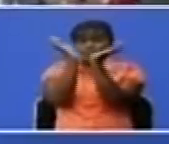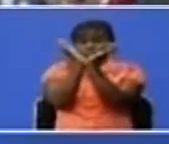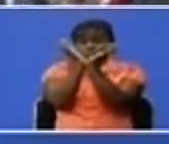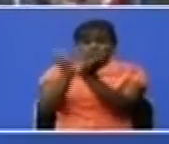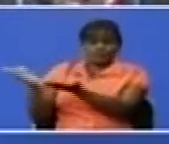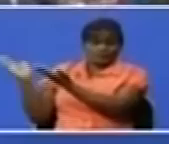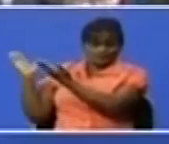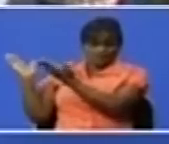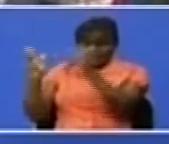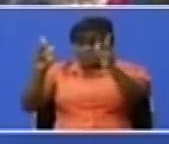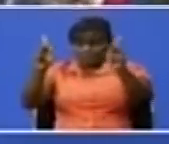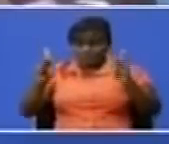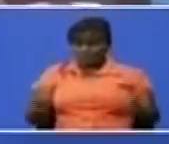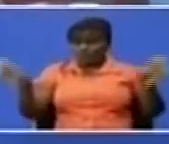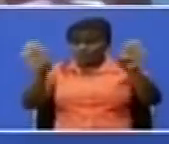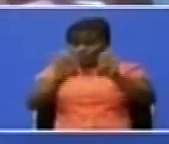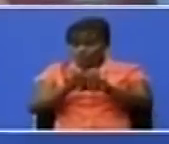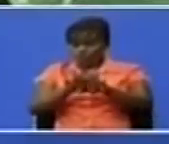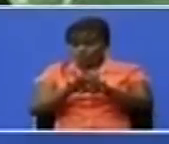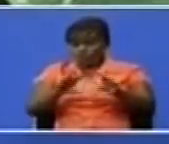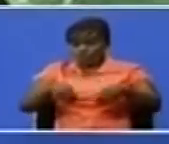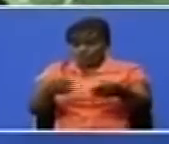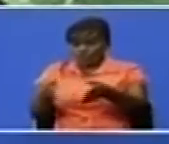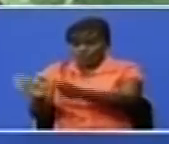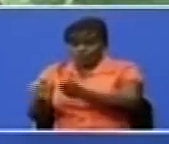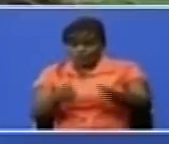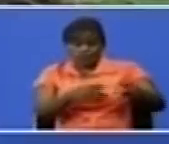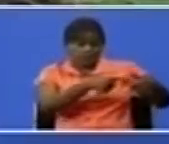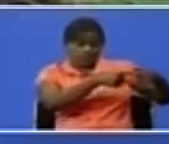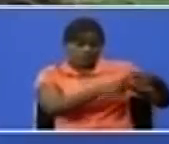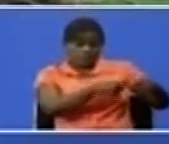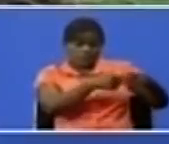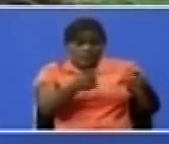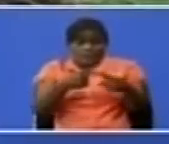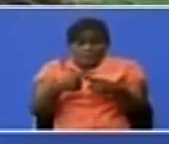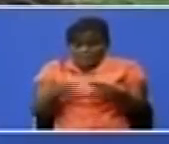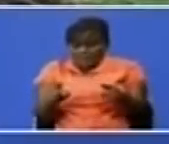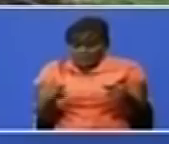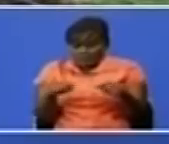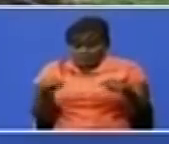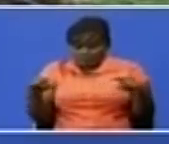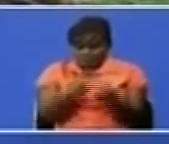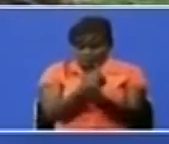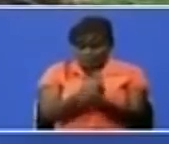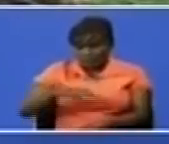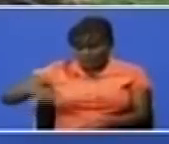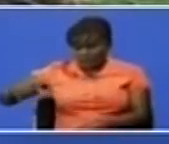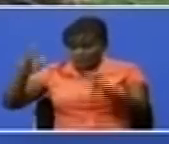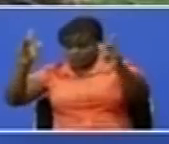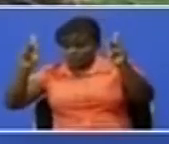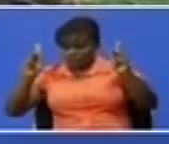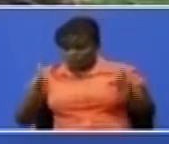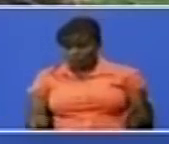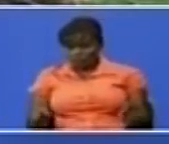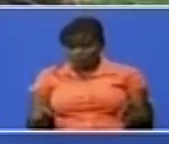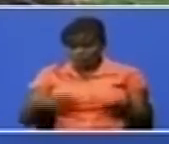mjini Kisumu utafungwa hivi karibuni kutoa nafasi ya ukarabati. Lakini utata umeibuka baada ya serikali ya kaunti ya Kisumu